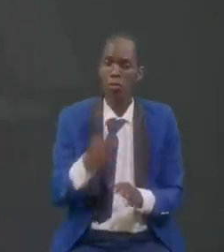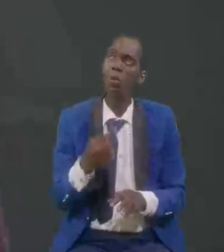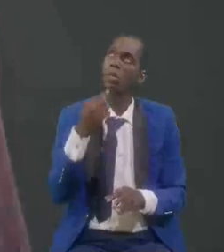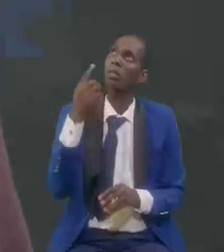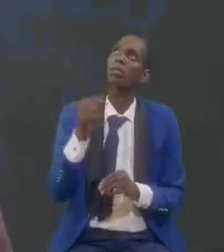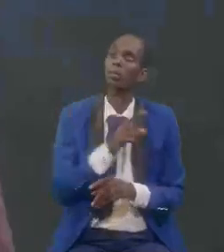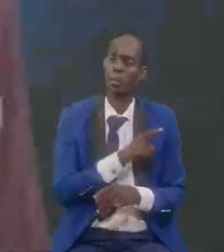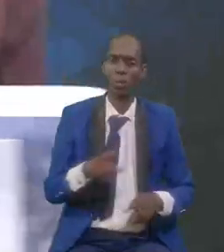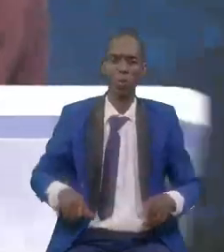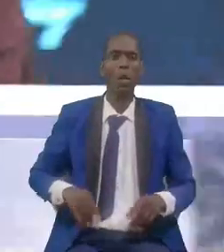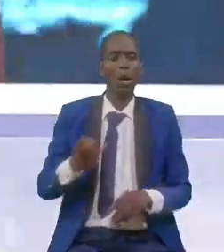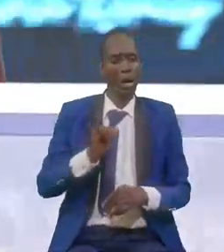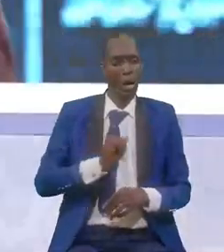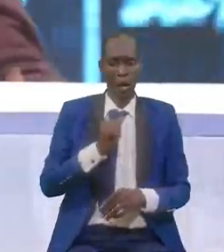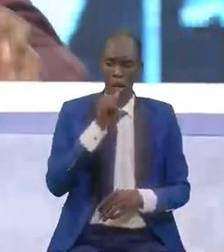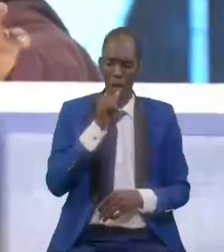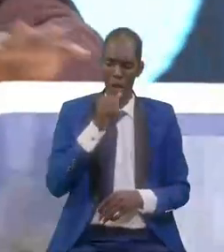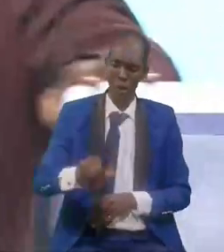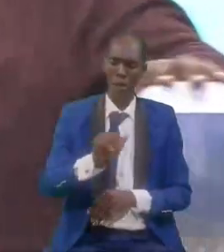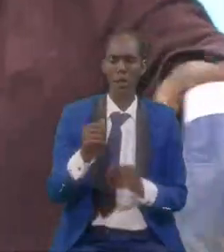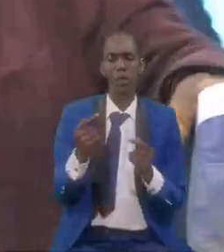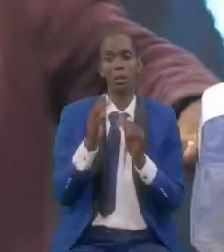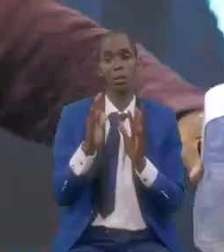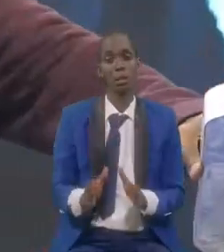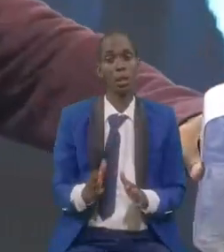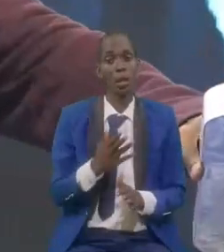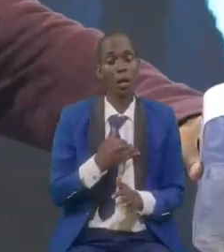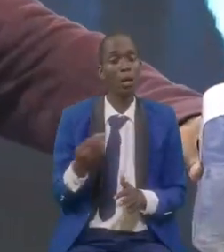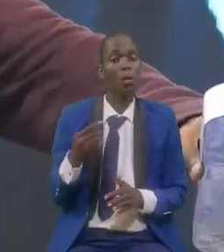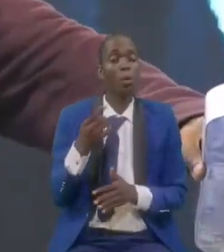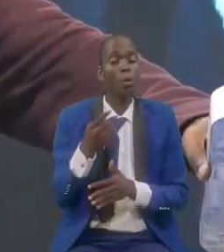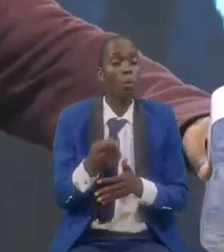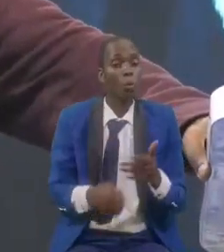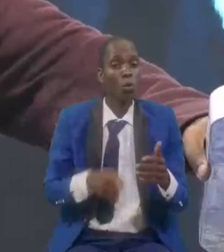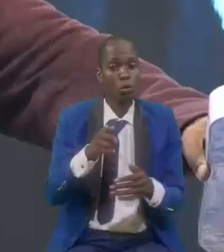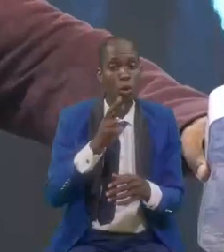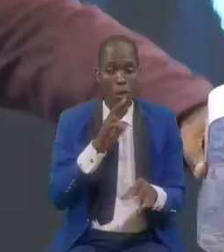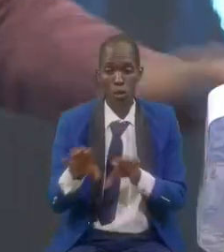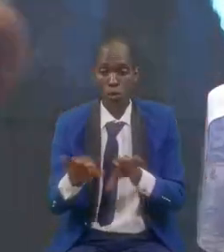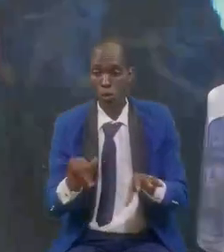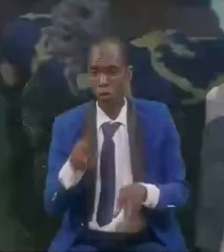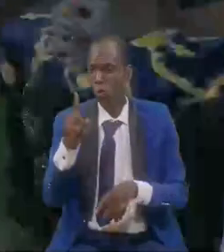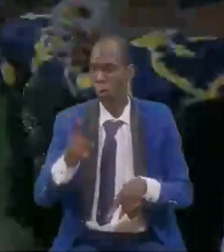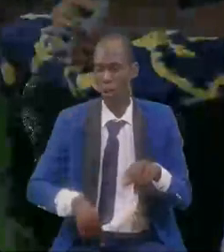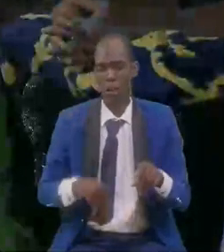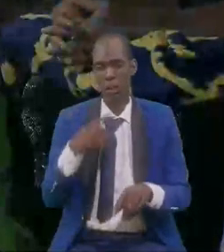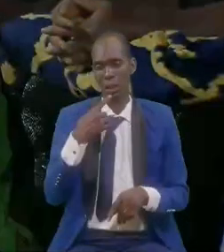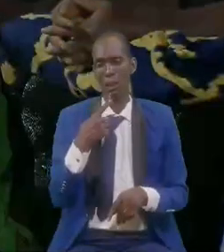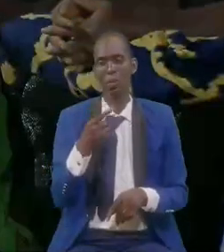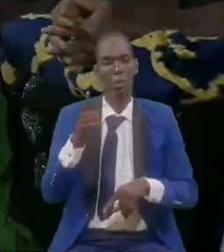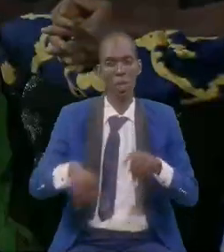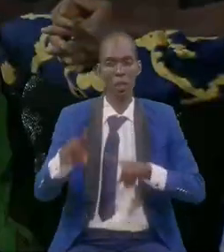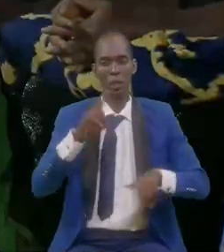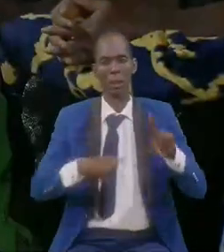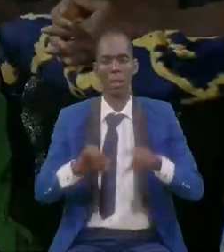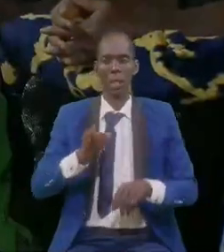dis au Seigneur, je suis toujours un pécheur. Et ce que tu fais, tu ne peux plus dire, je suis ignorant, je suis ignorant, je suis ignorant. Il